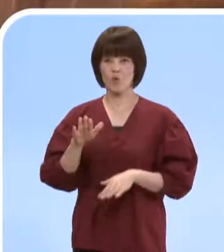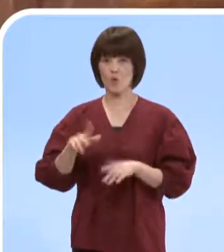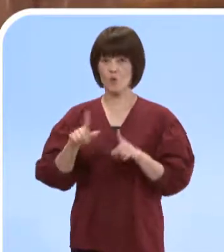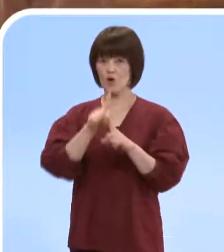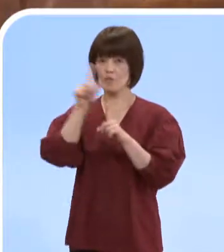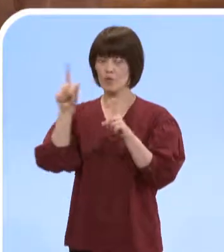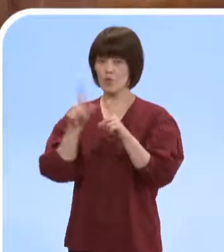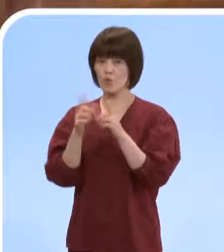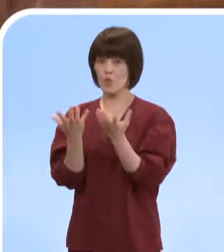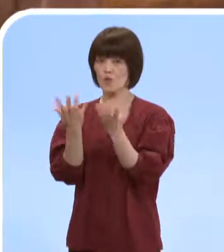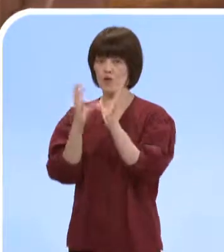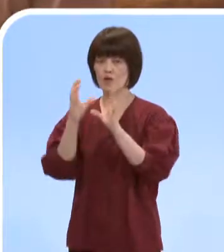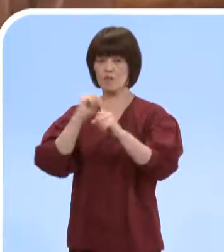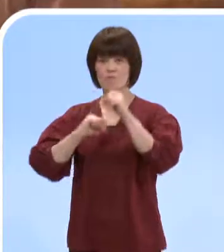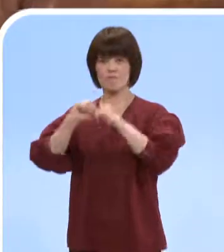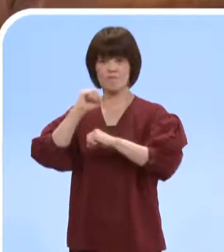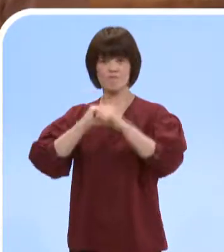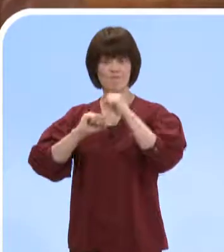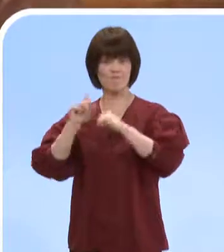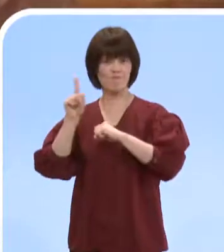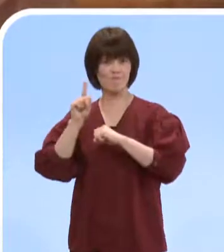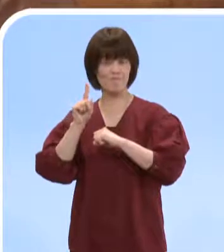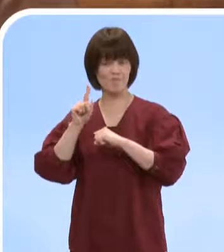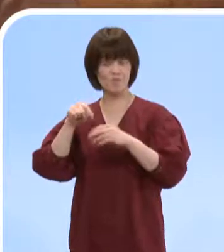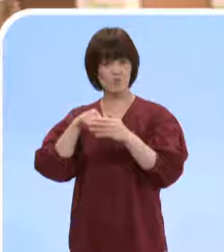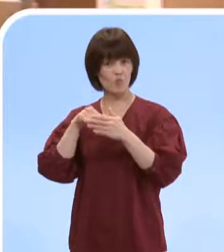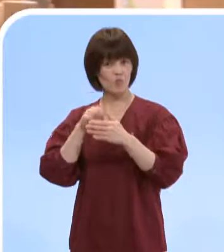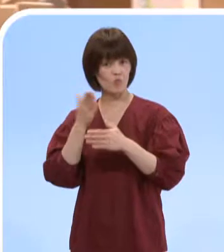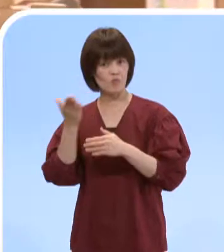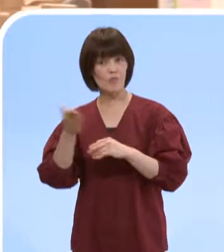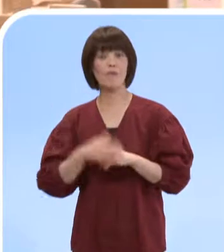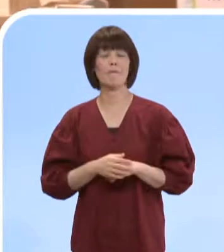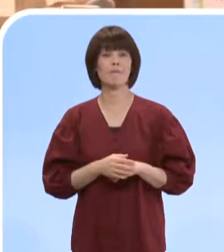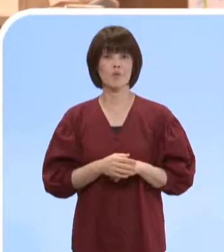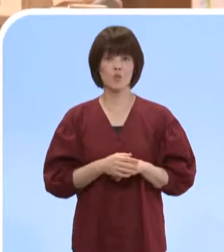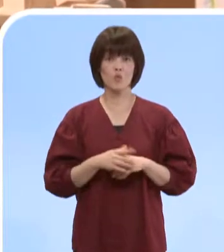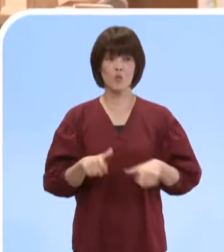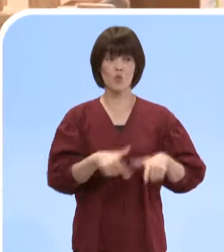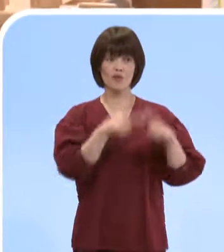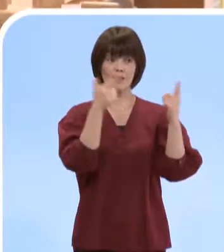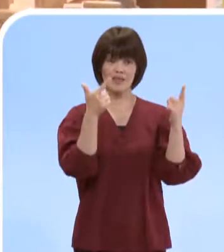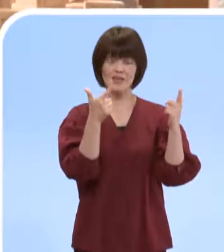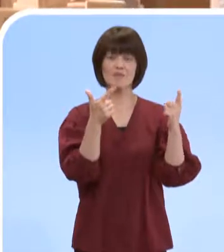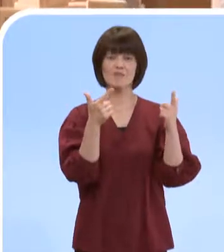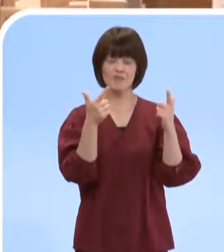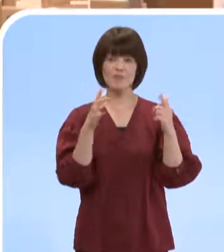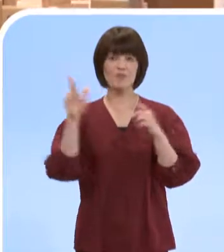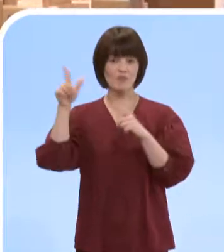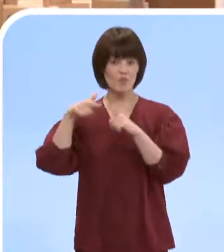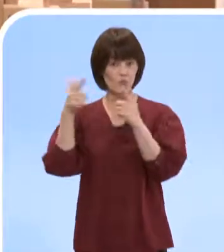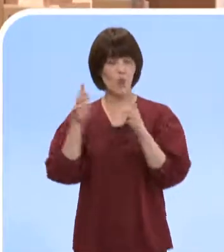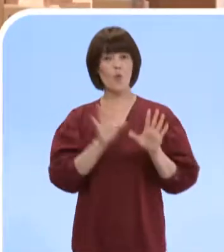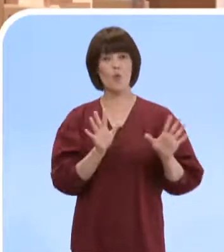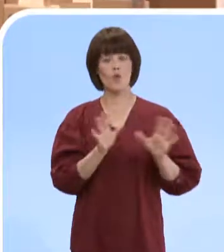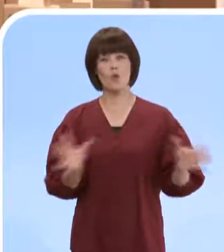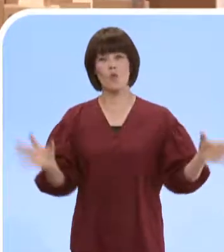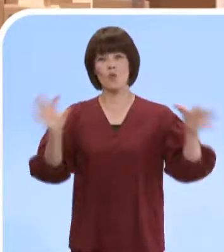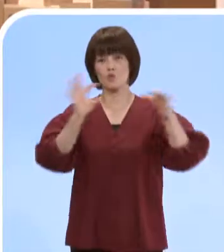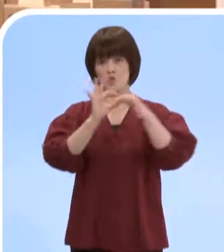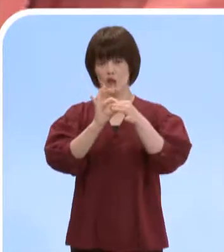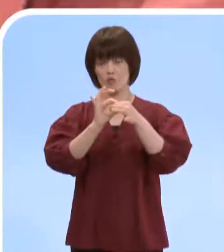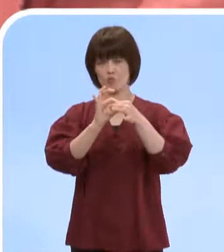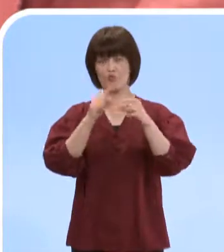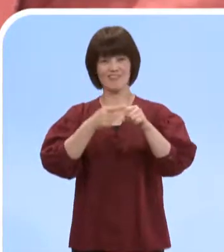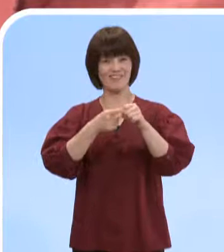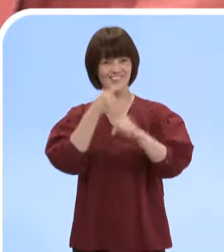この NPO 法人どういった活動されてるんでしょうか？ 木と子どもたちをつなぐっていう一番最初のきっかけ